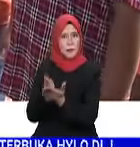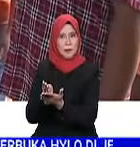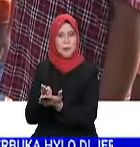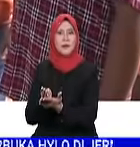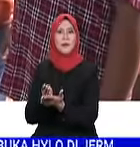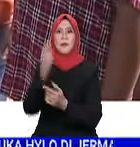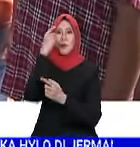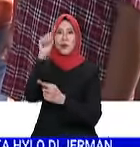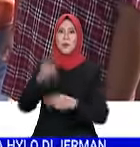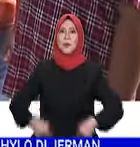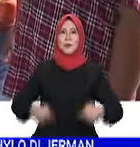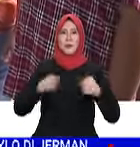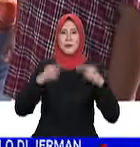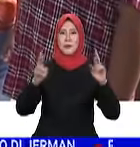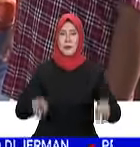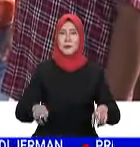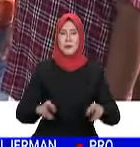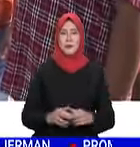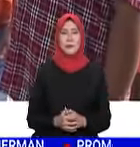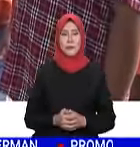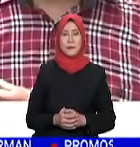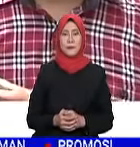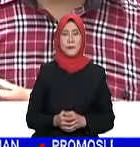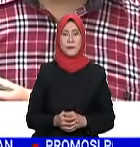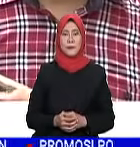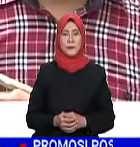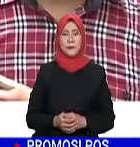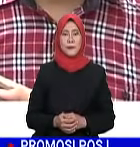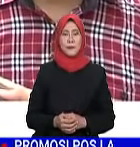demi kelangsungan hidup rakyat.